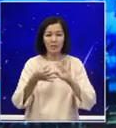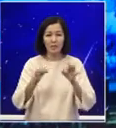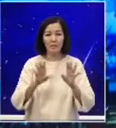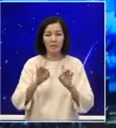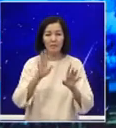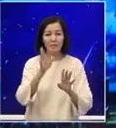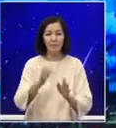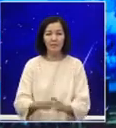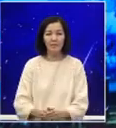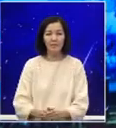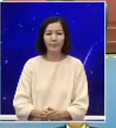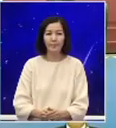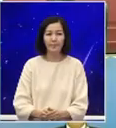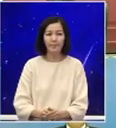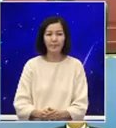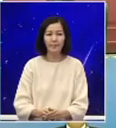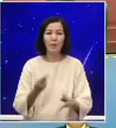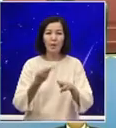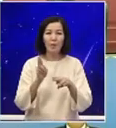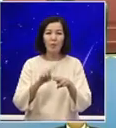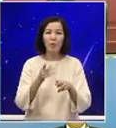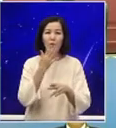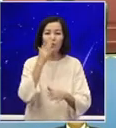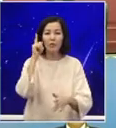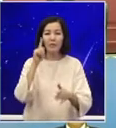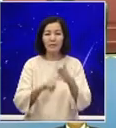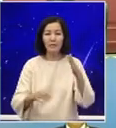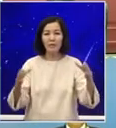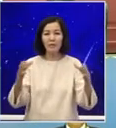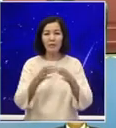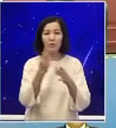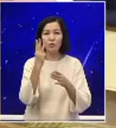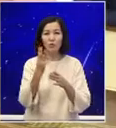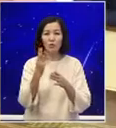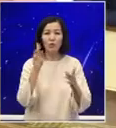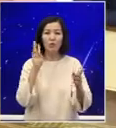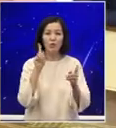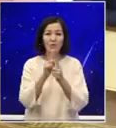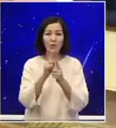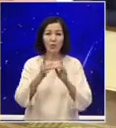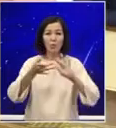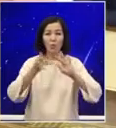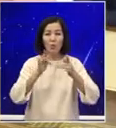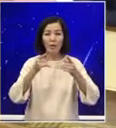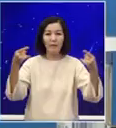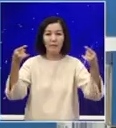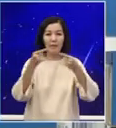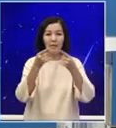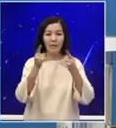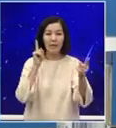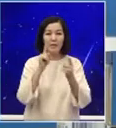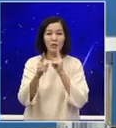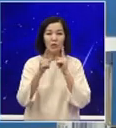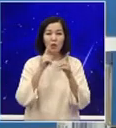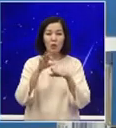Ғазизқызының материалы. Бұл ұлттық сенім кеңесі мүшелерінің 4-ші кездесуі. Онлайн болса да орайын келтірген кеңес